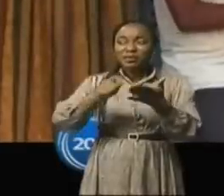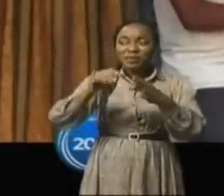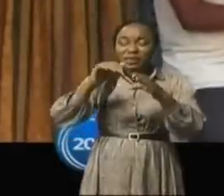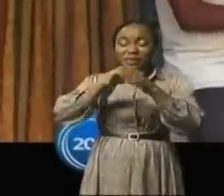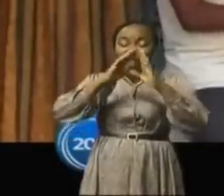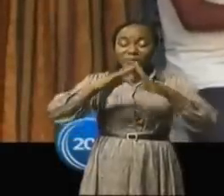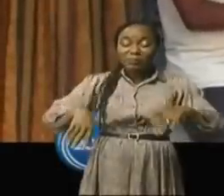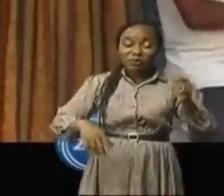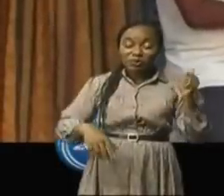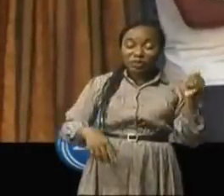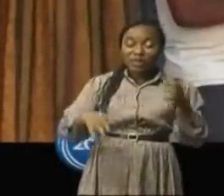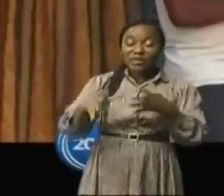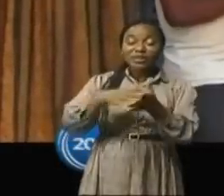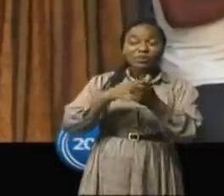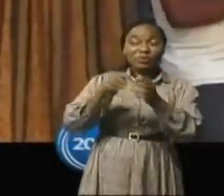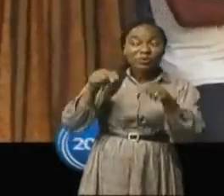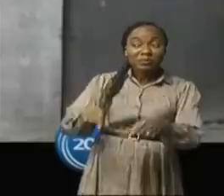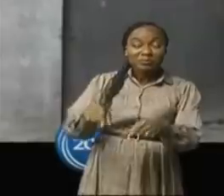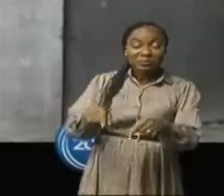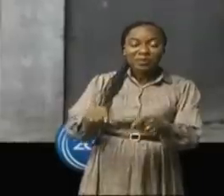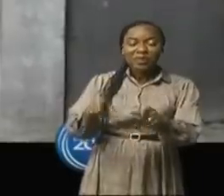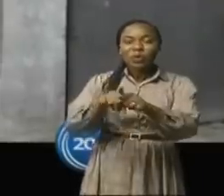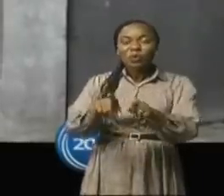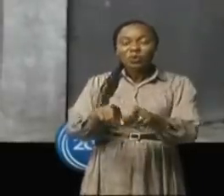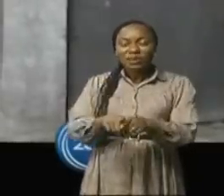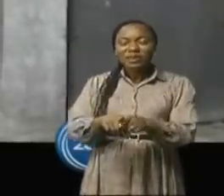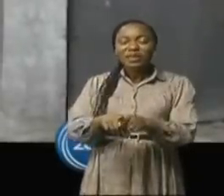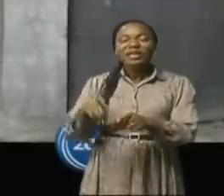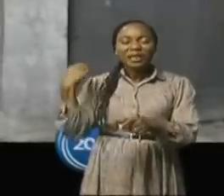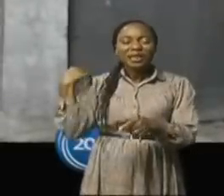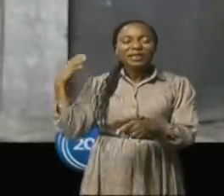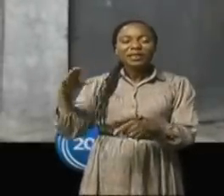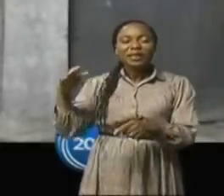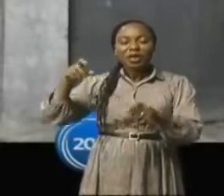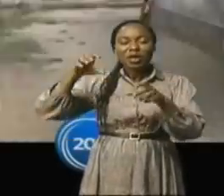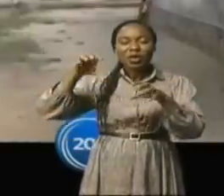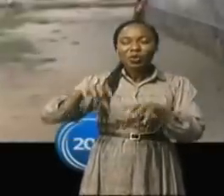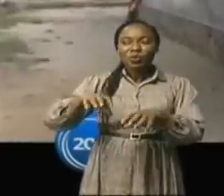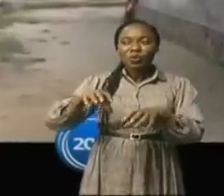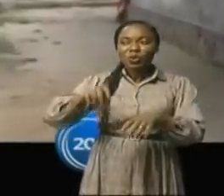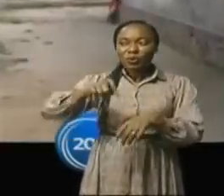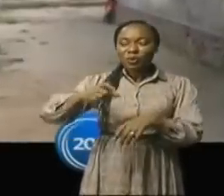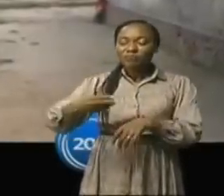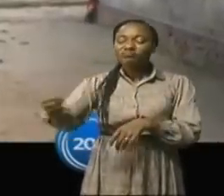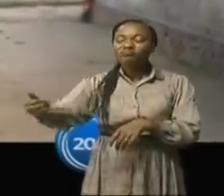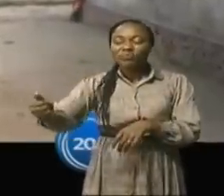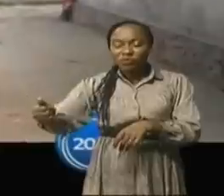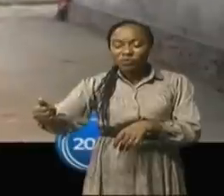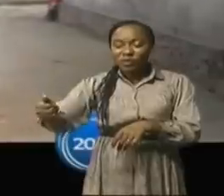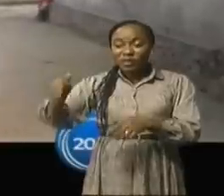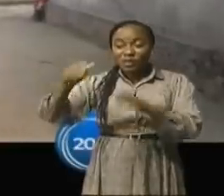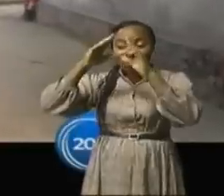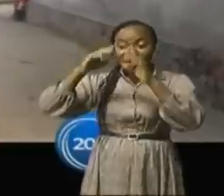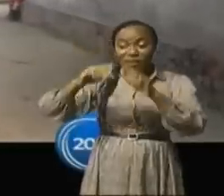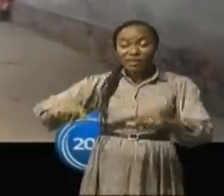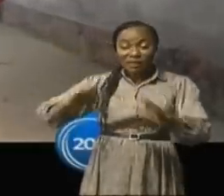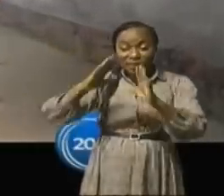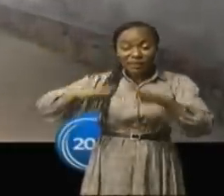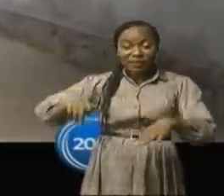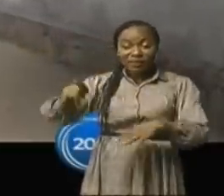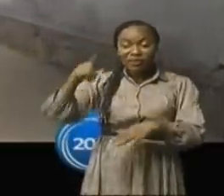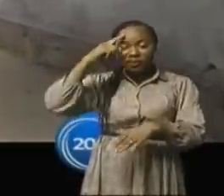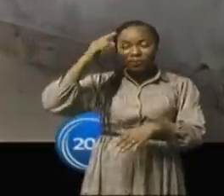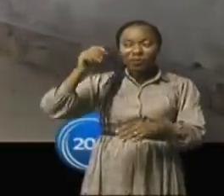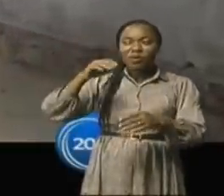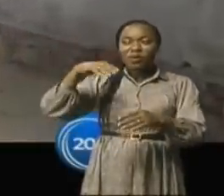en état de délabrement avancé. L'État congolais devrait racheter cette maison et constituer l'histoire pour les générations